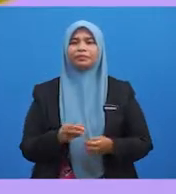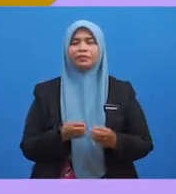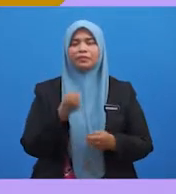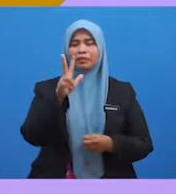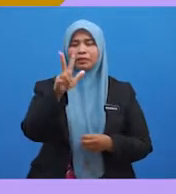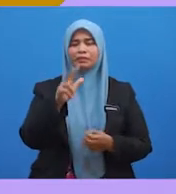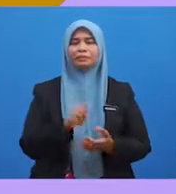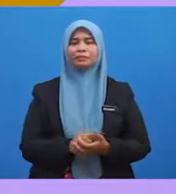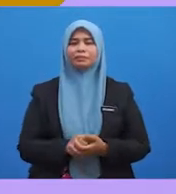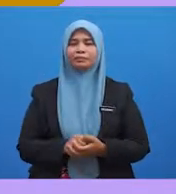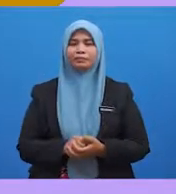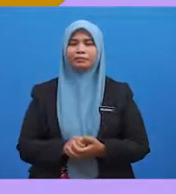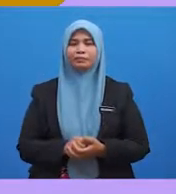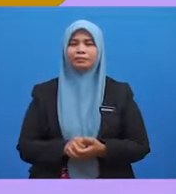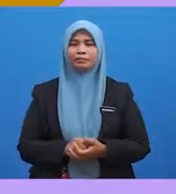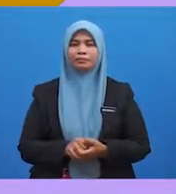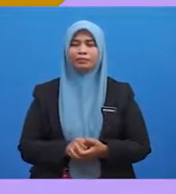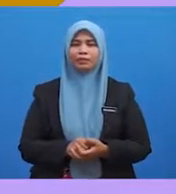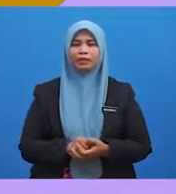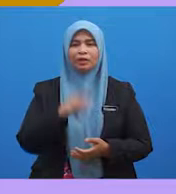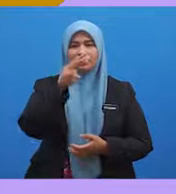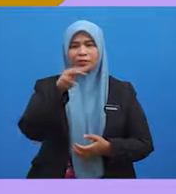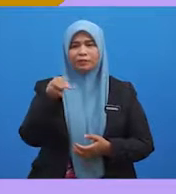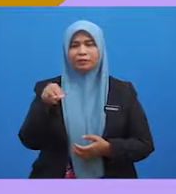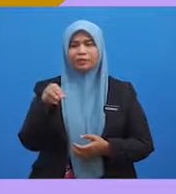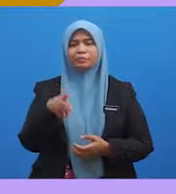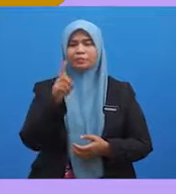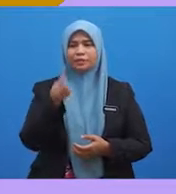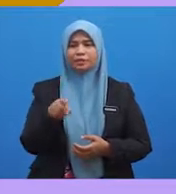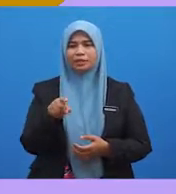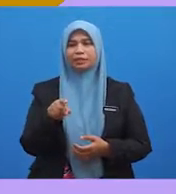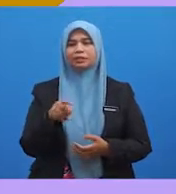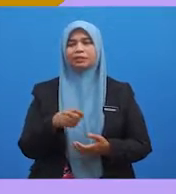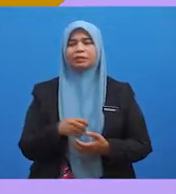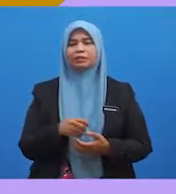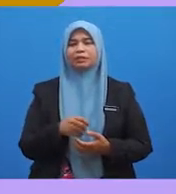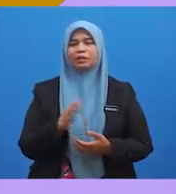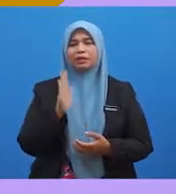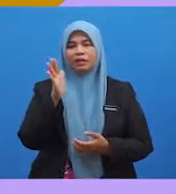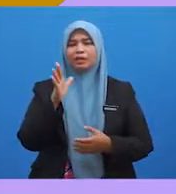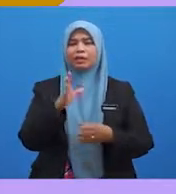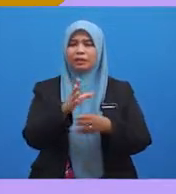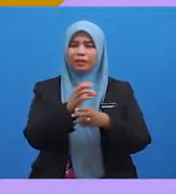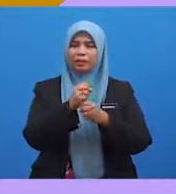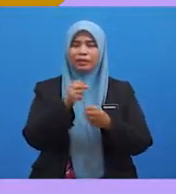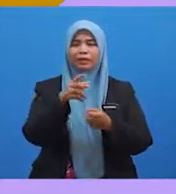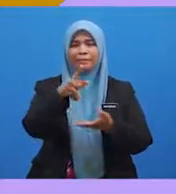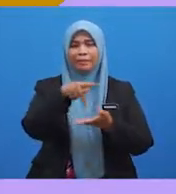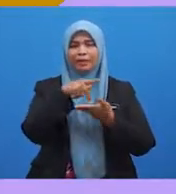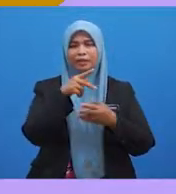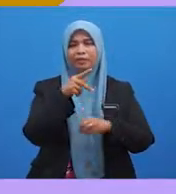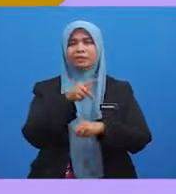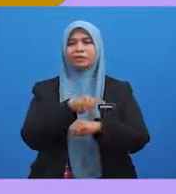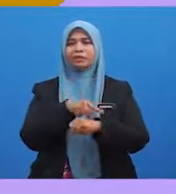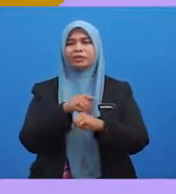Dan hikmah yang terakhir, iaitu yang ketiga, murid-murid mestilah akan meraih pahala